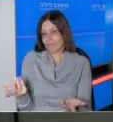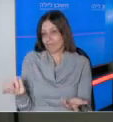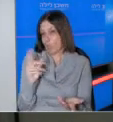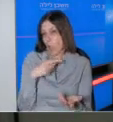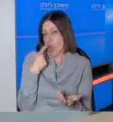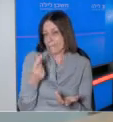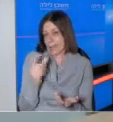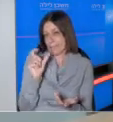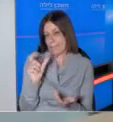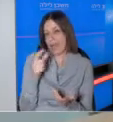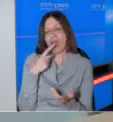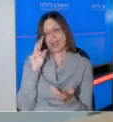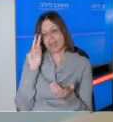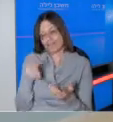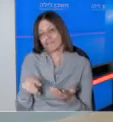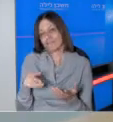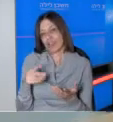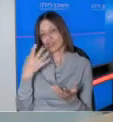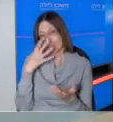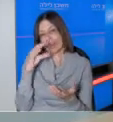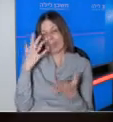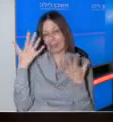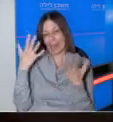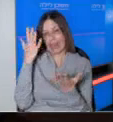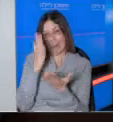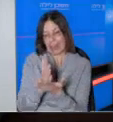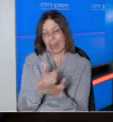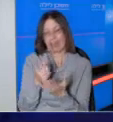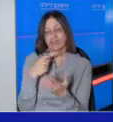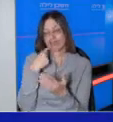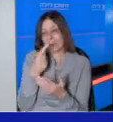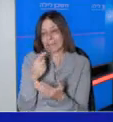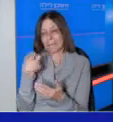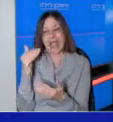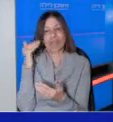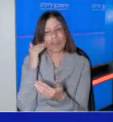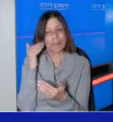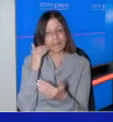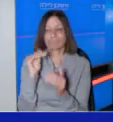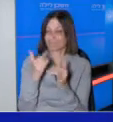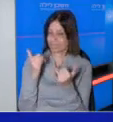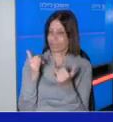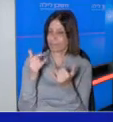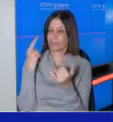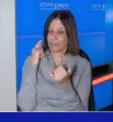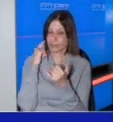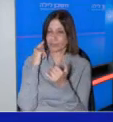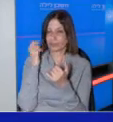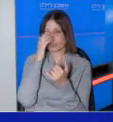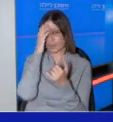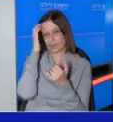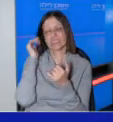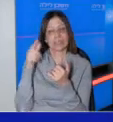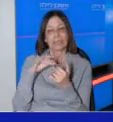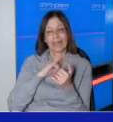את המילה... אבל יש פיל גדול בחדר, עינב, יש פיל ענקי בחדר שקוראים לו ארצות הברית. נכון, והנה, תקשיב, וזה זה,